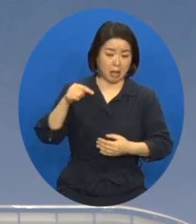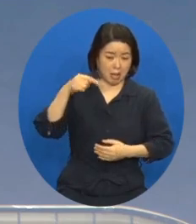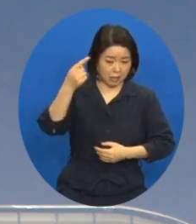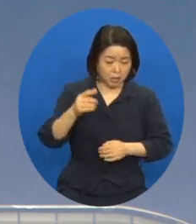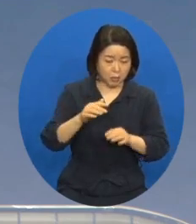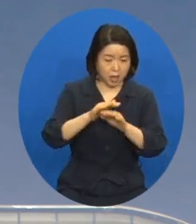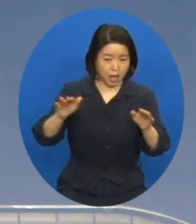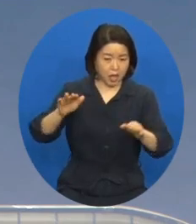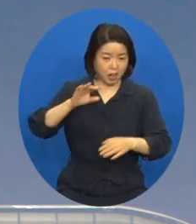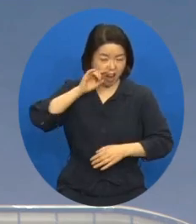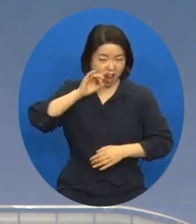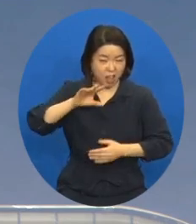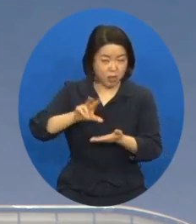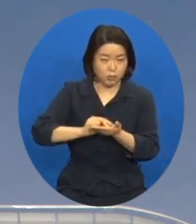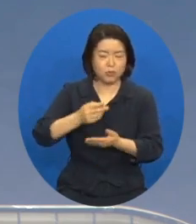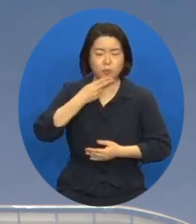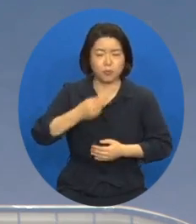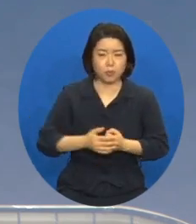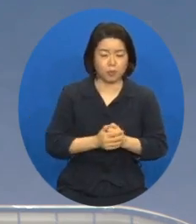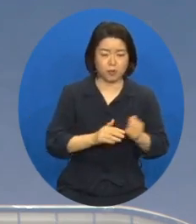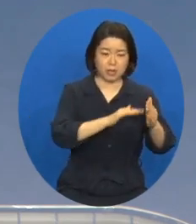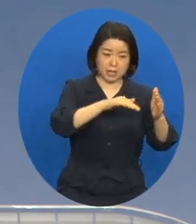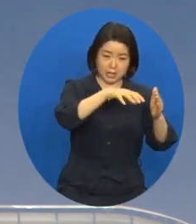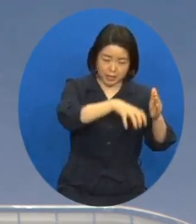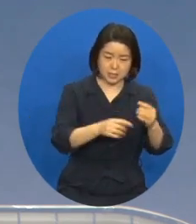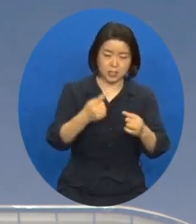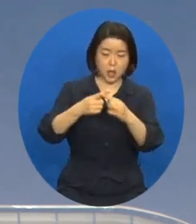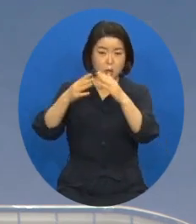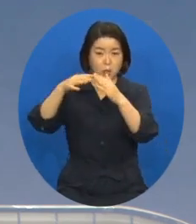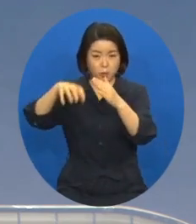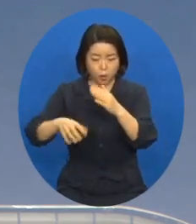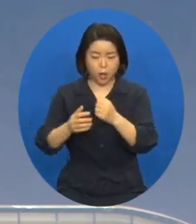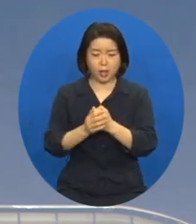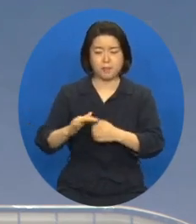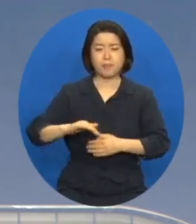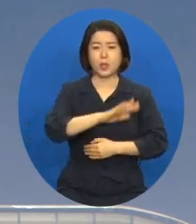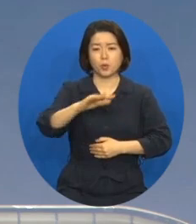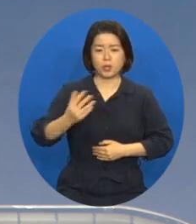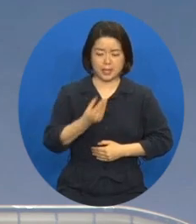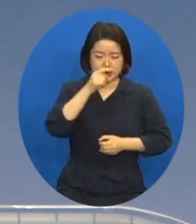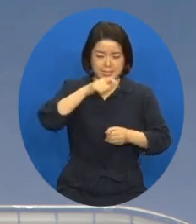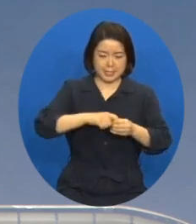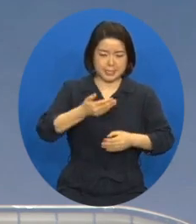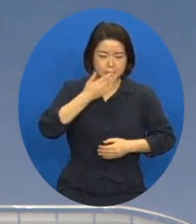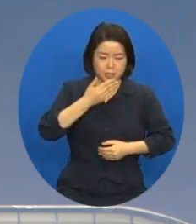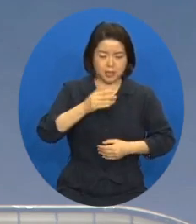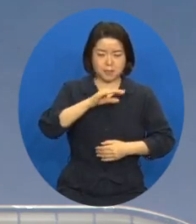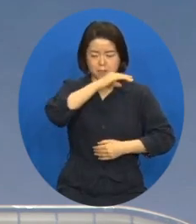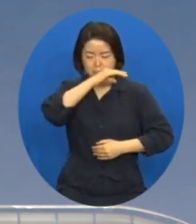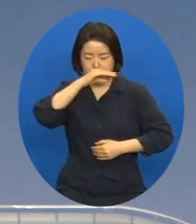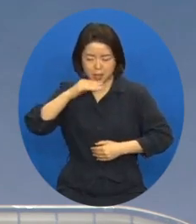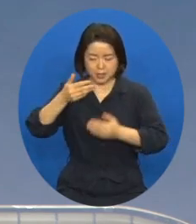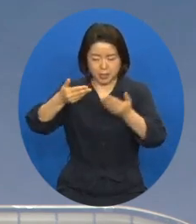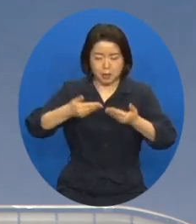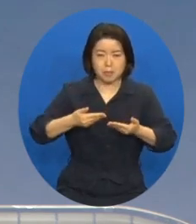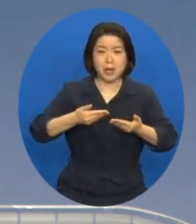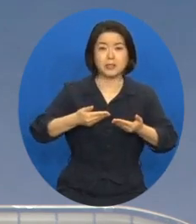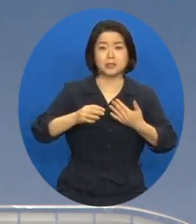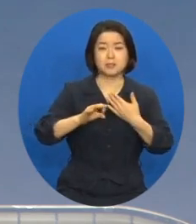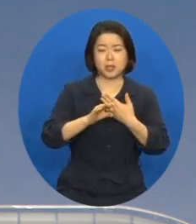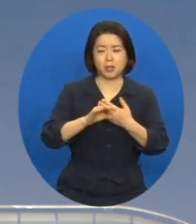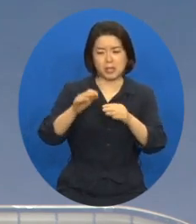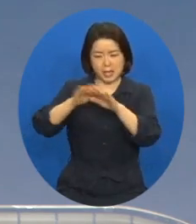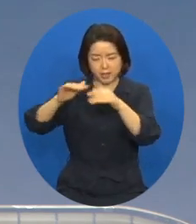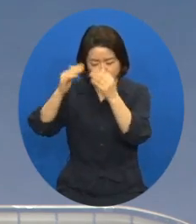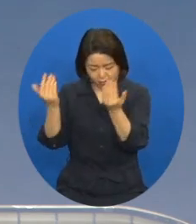없어요. 가정에, 교회에 우리가 성찬만 제대로 받아도 해결 안 될 문제가 없어요. 제가 거듭나고